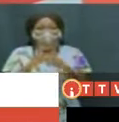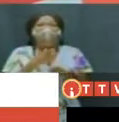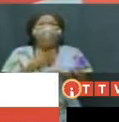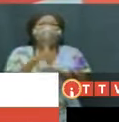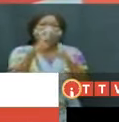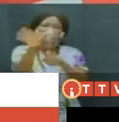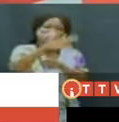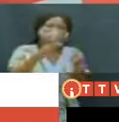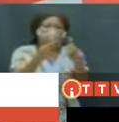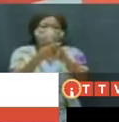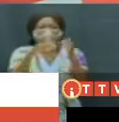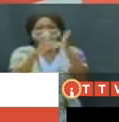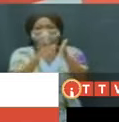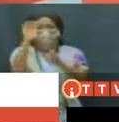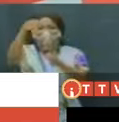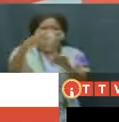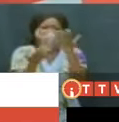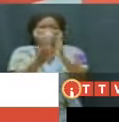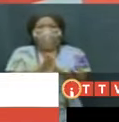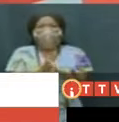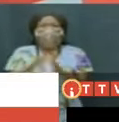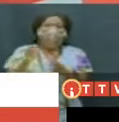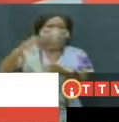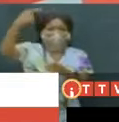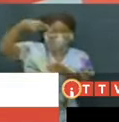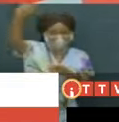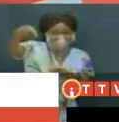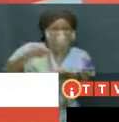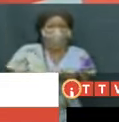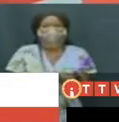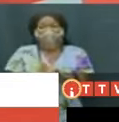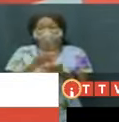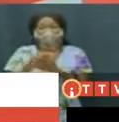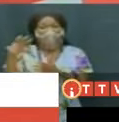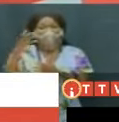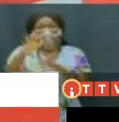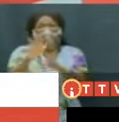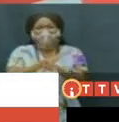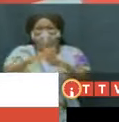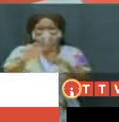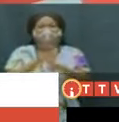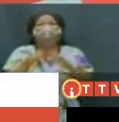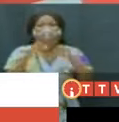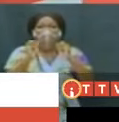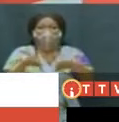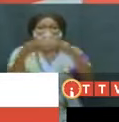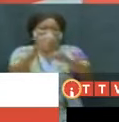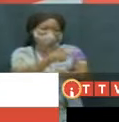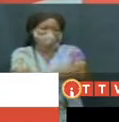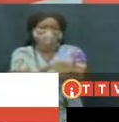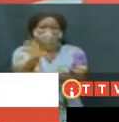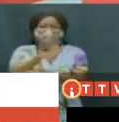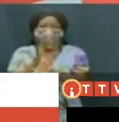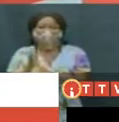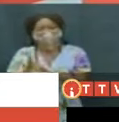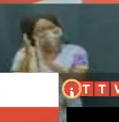tikumananso mawa ndi wamkucha uno pamene boma lanu lili kalikiliki kuti liyambe kugawa katemera madera osiyanasiyana tikufunireni